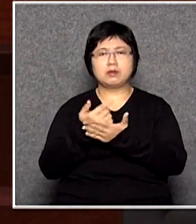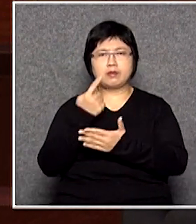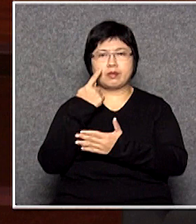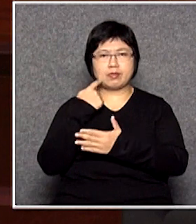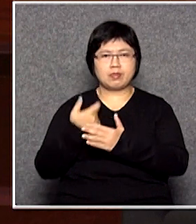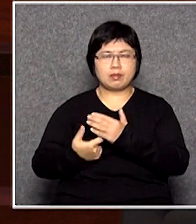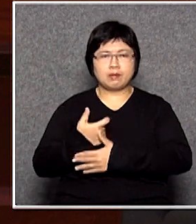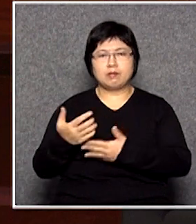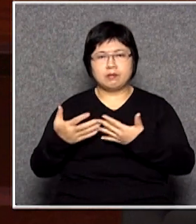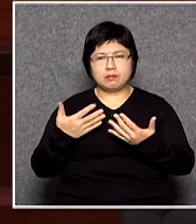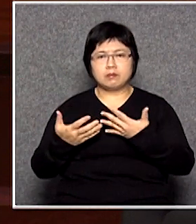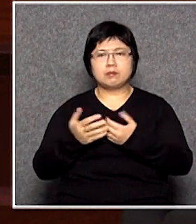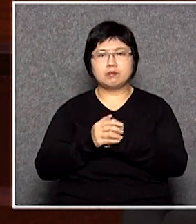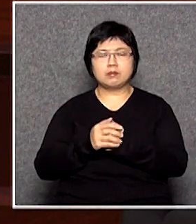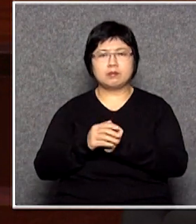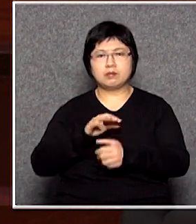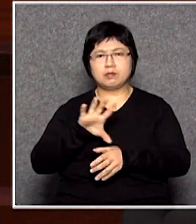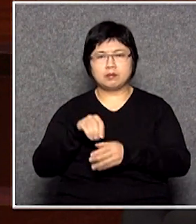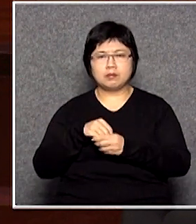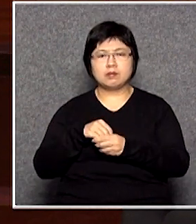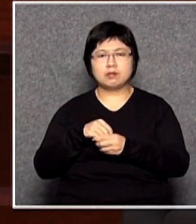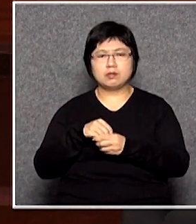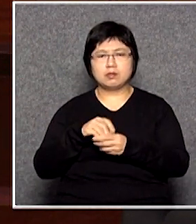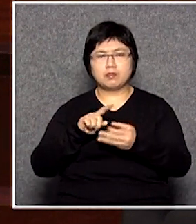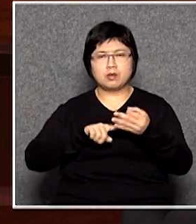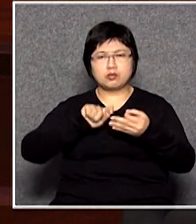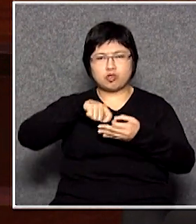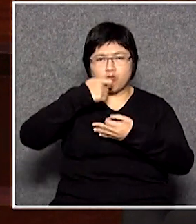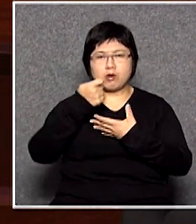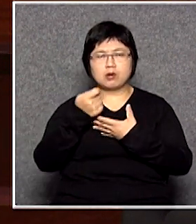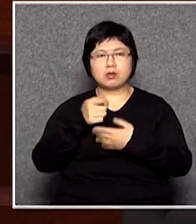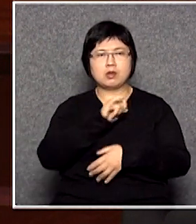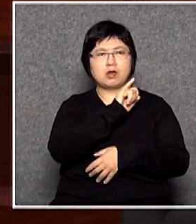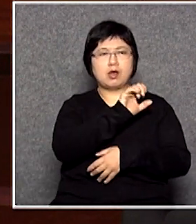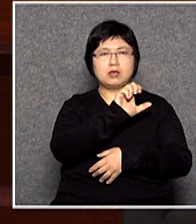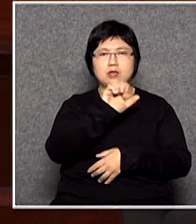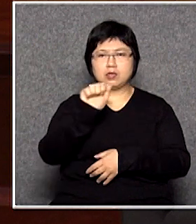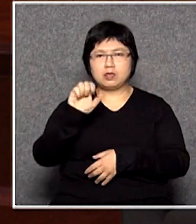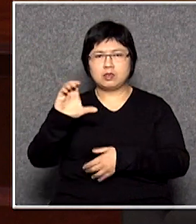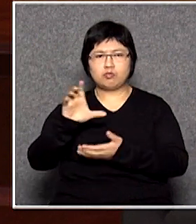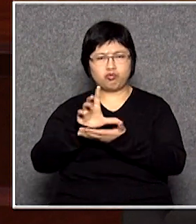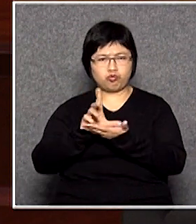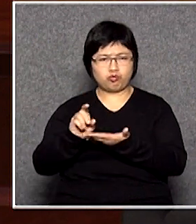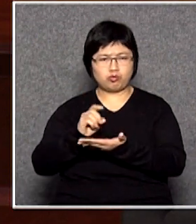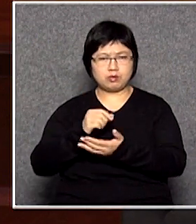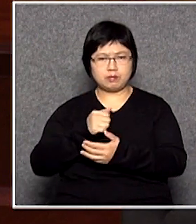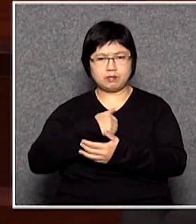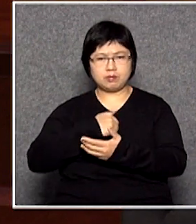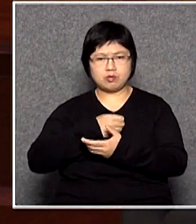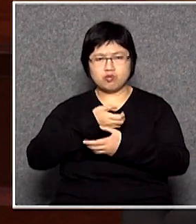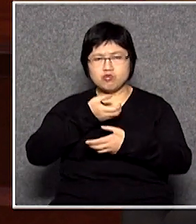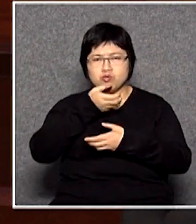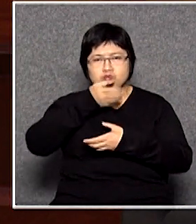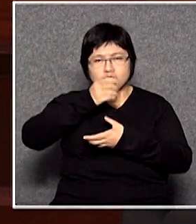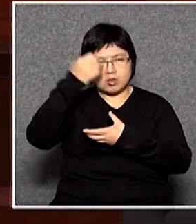件，包括湯顯明作為一個廉政專員，係嘛？狂飲茅台，係